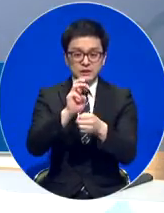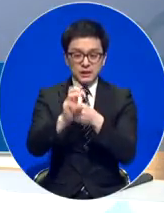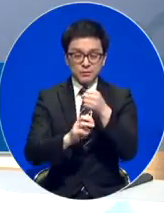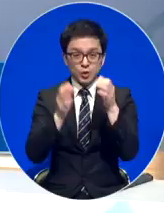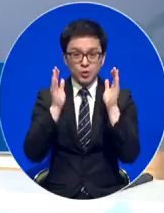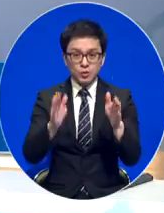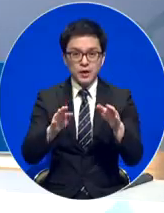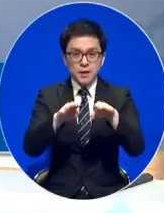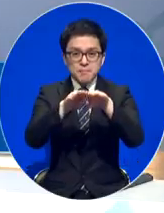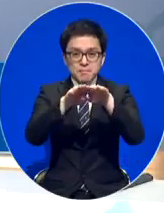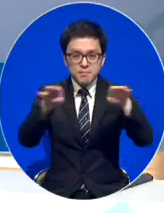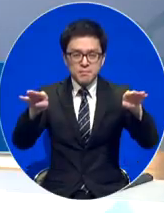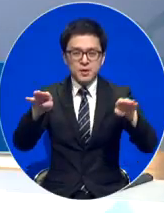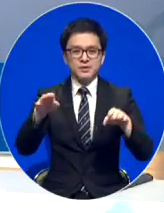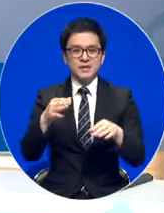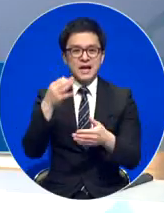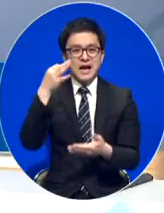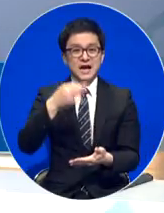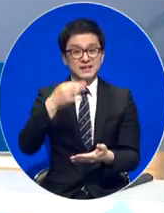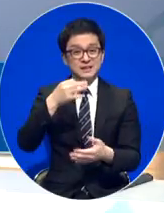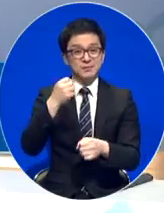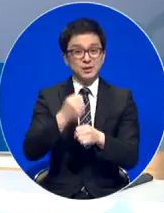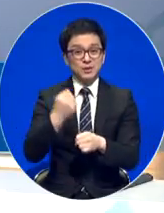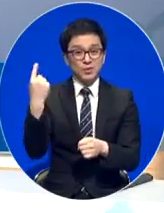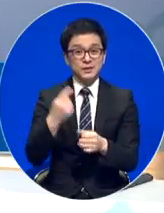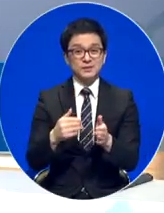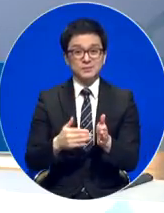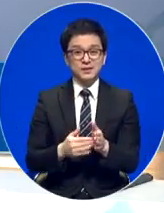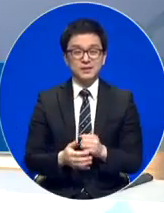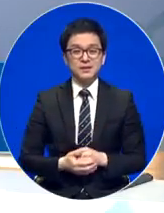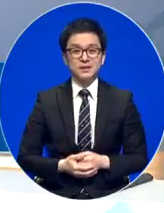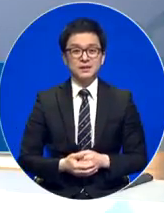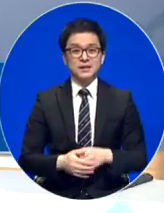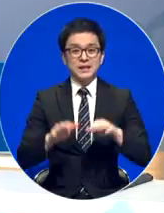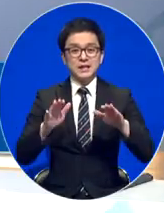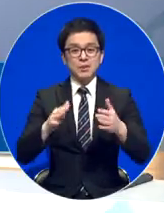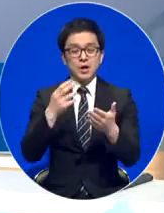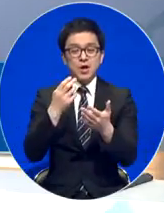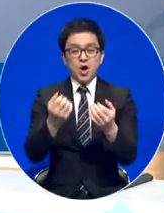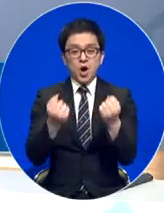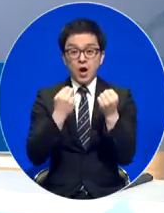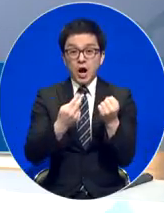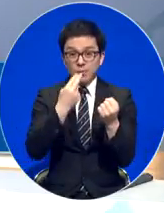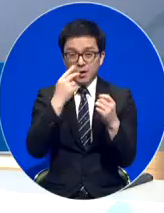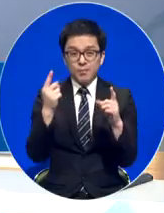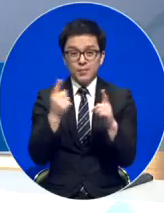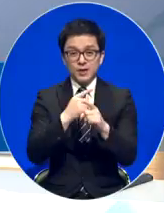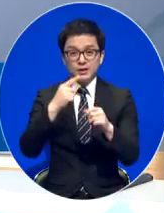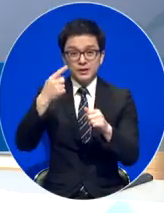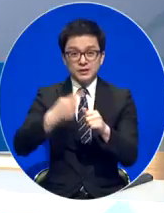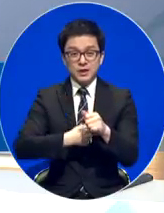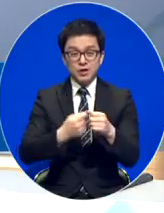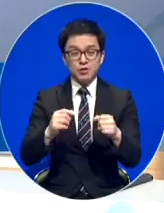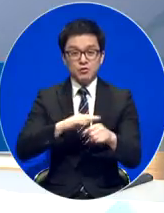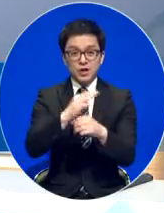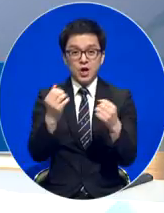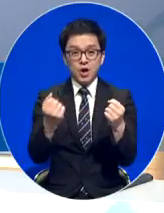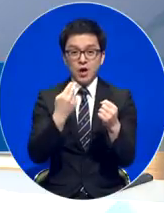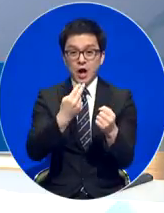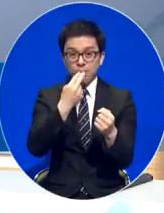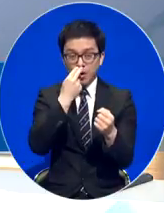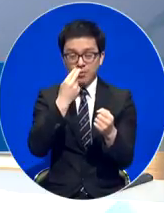평등의 가치를 추구해왔습니다. 이번 부가체계 개편으로 우리 건강보험은 또 하나의 시험대를